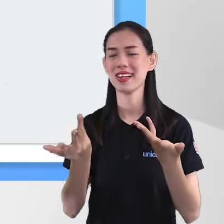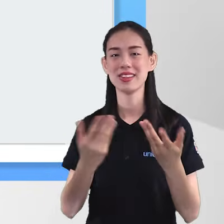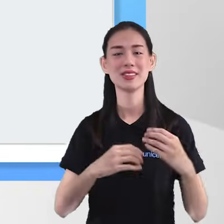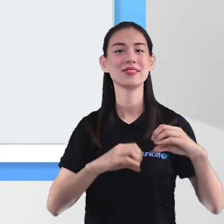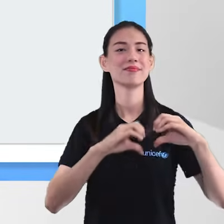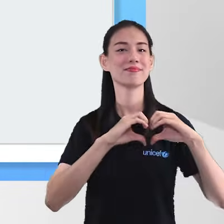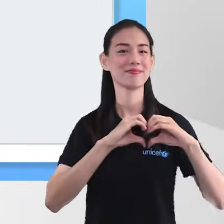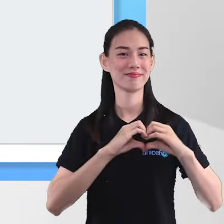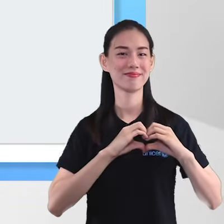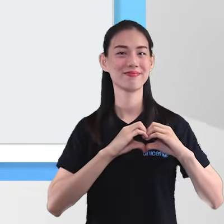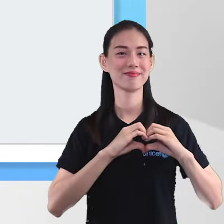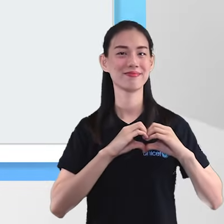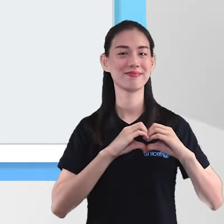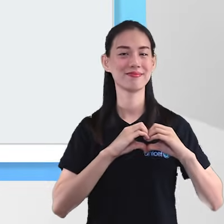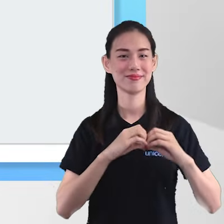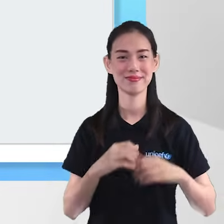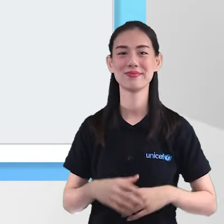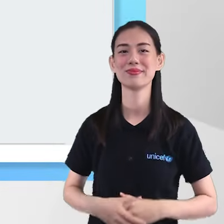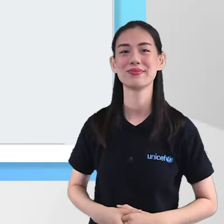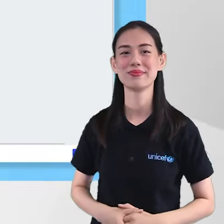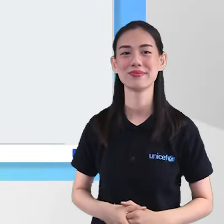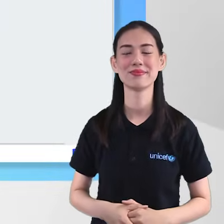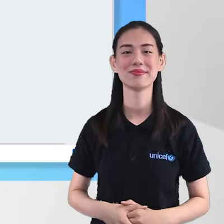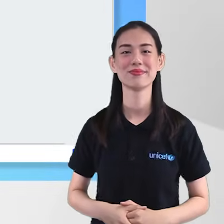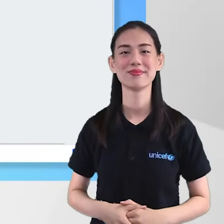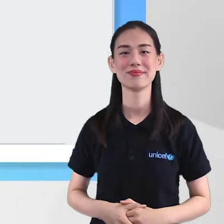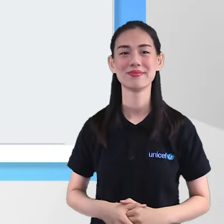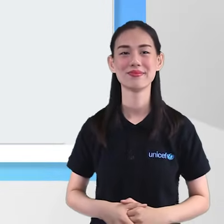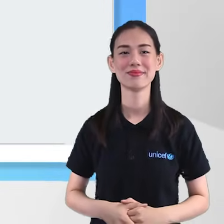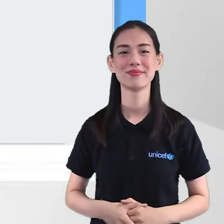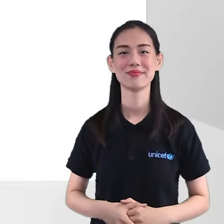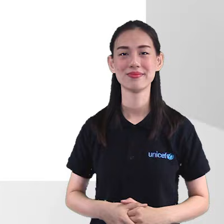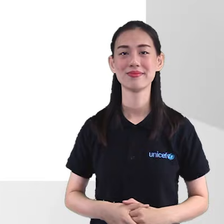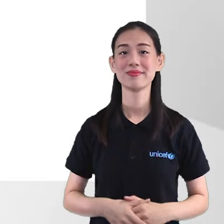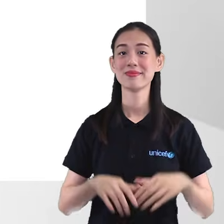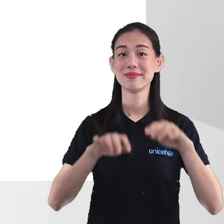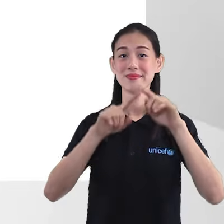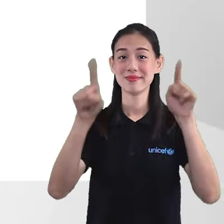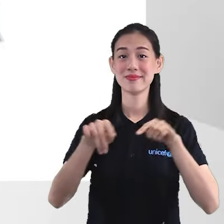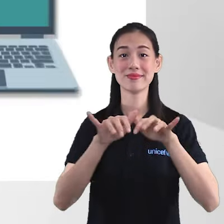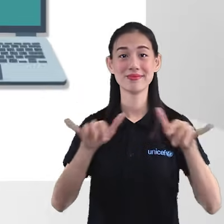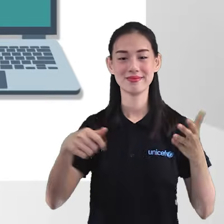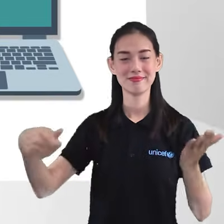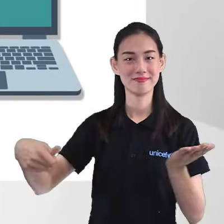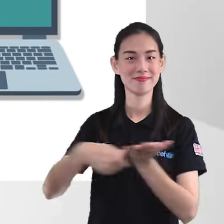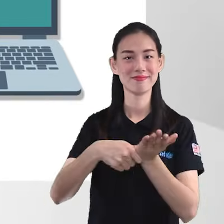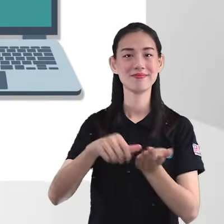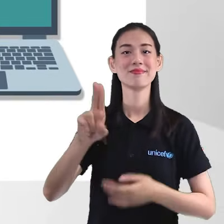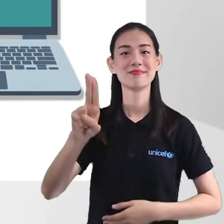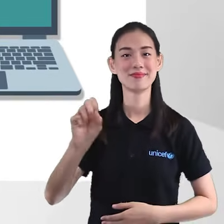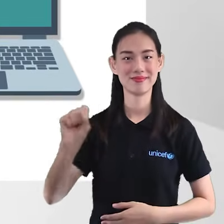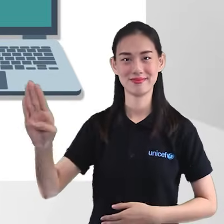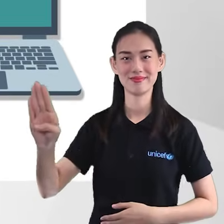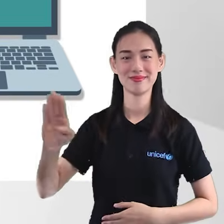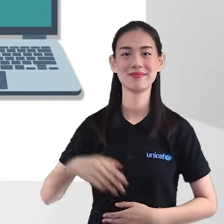asalkan nampak kemas. Tekan dan tarik blok show icon, gabungkan dengan blok forever tadi. Pilih bentuk hati, sambungkan Microbit pada komputer